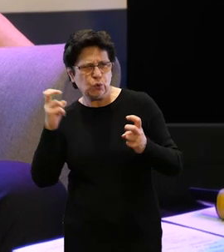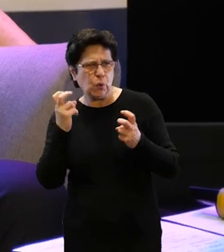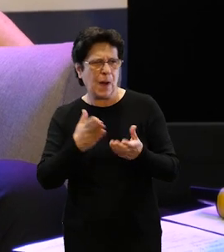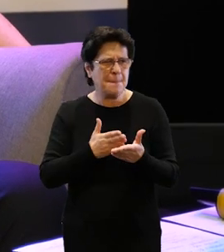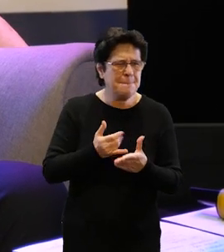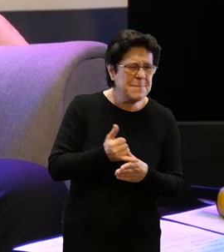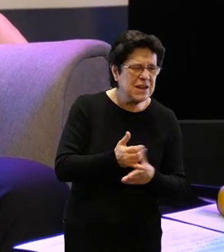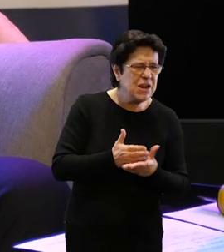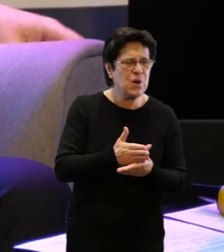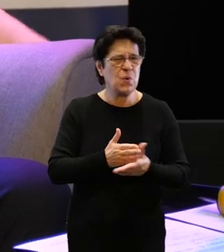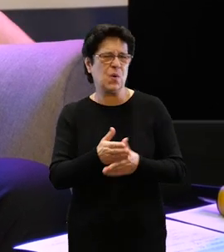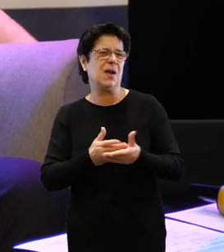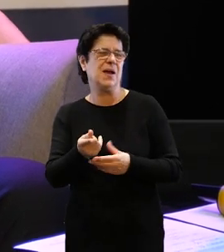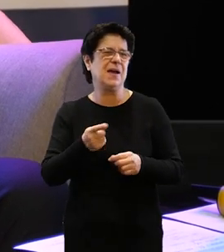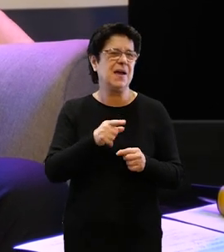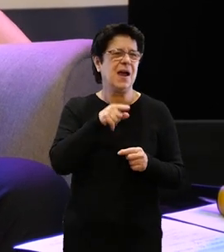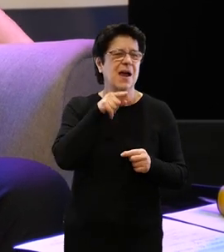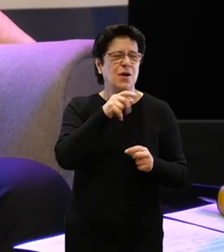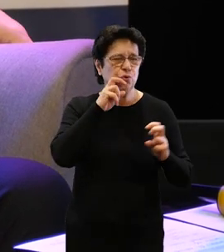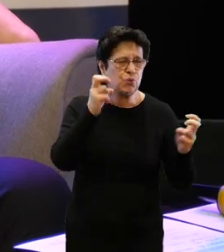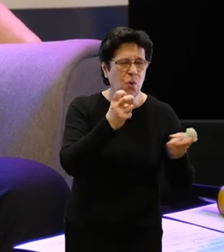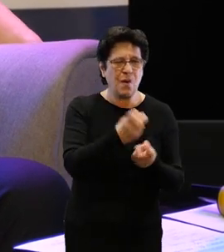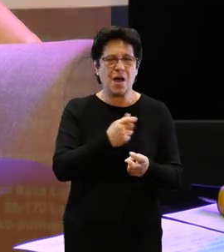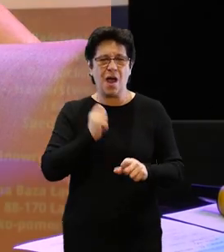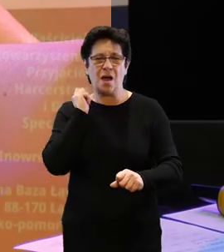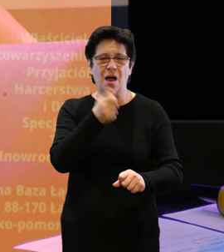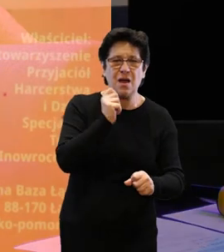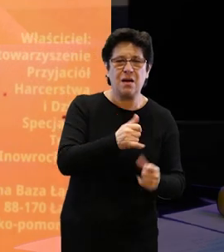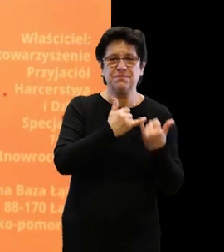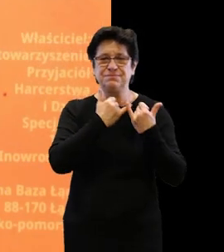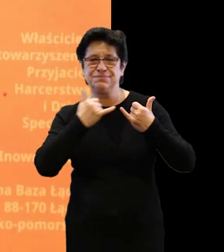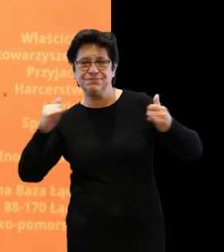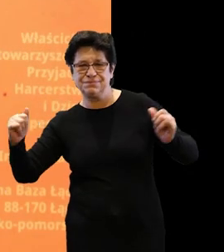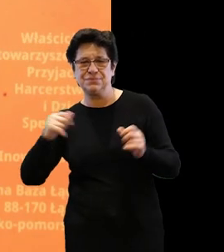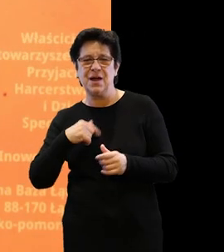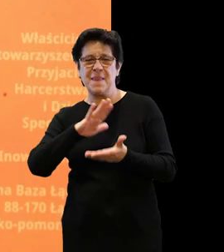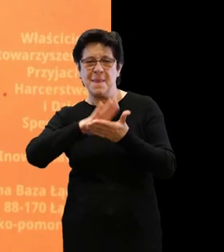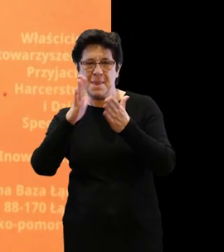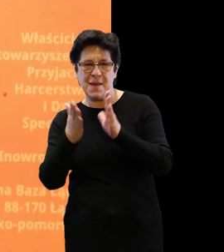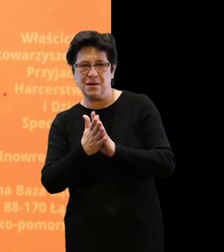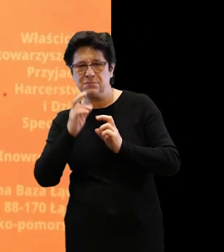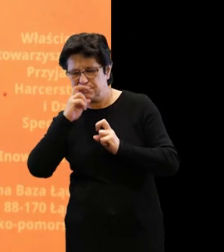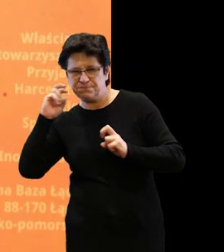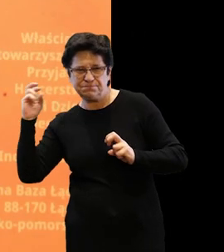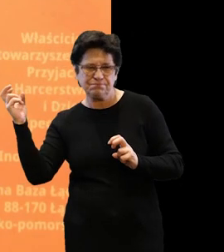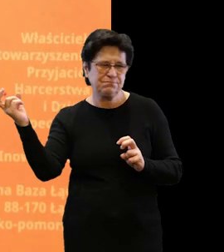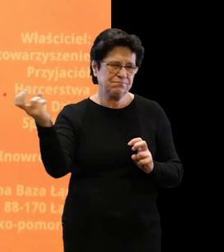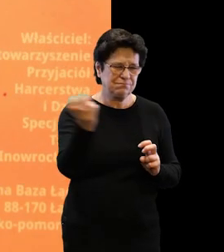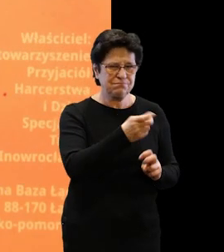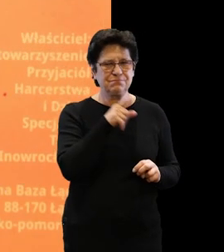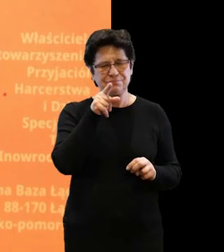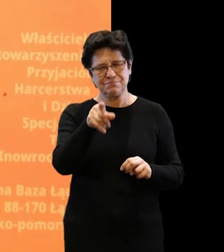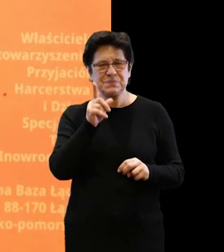znaczniki do drewna jak już jest ścięty pń to trzeba ten znacznik że tak powiem zrobić No to